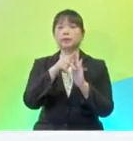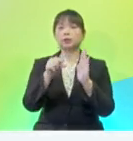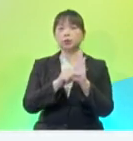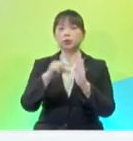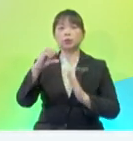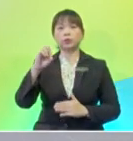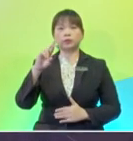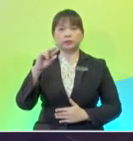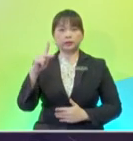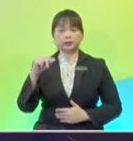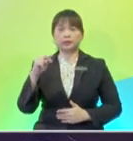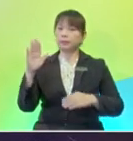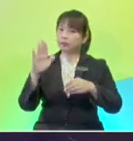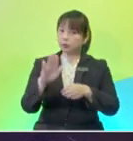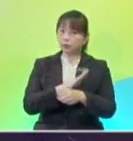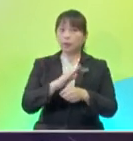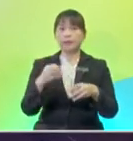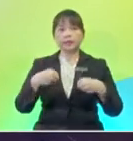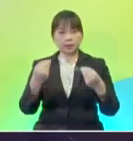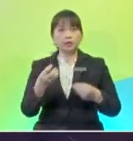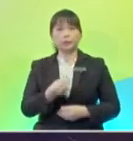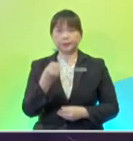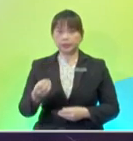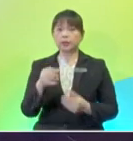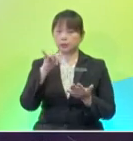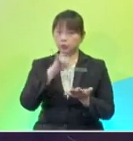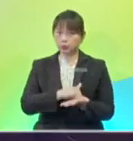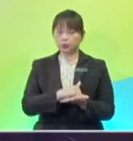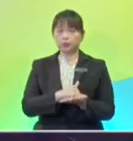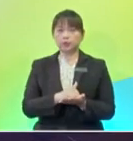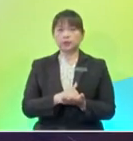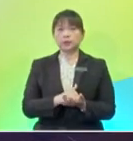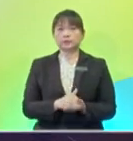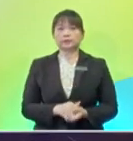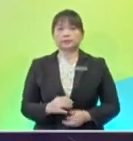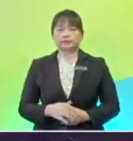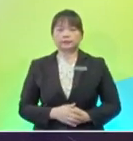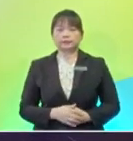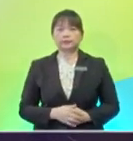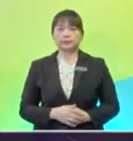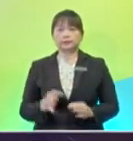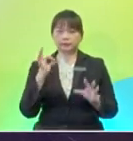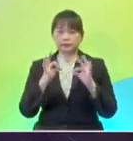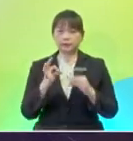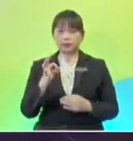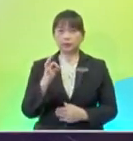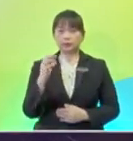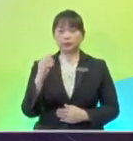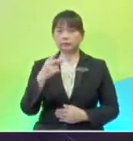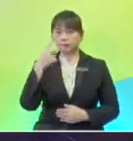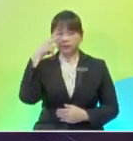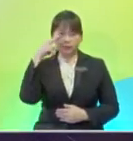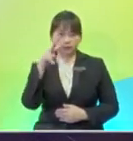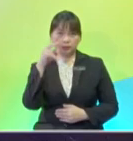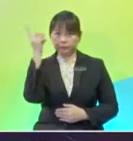Lukman kalau ini bentuknya pada pandangan harapan tuh bentuknya macam segi empat sikit kan jadi